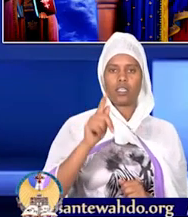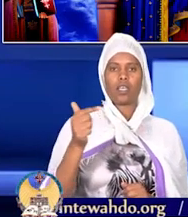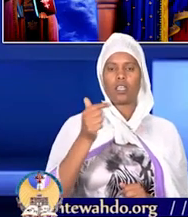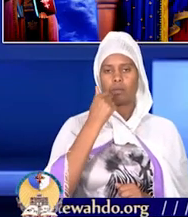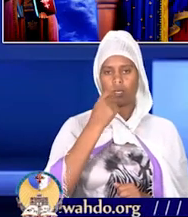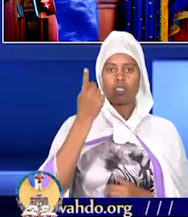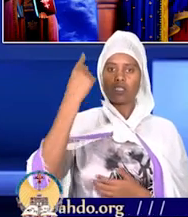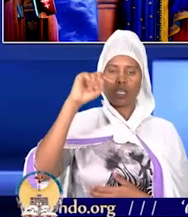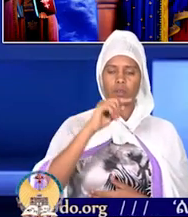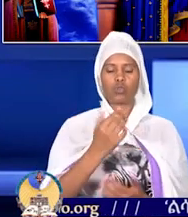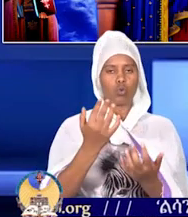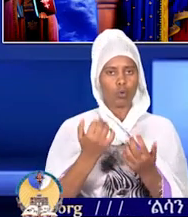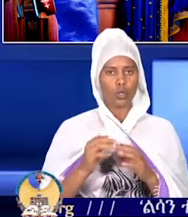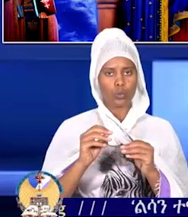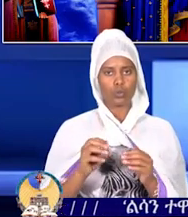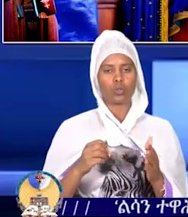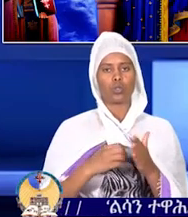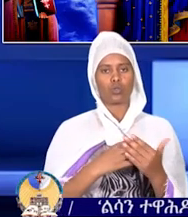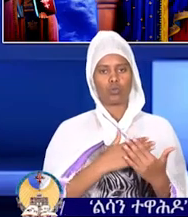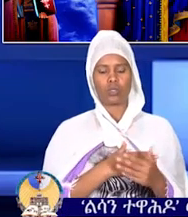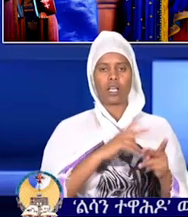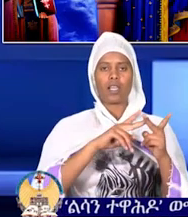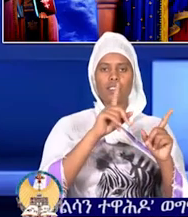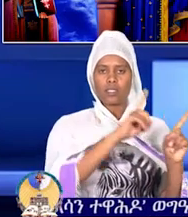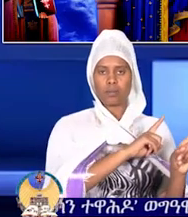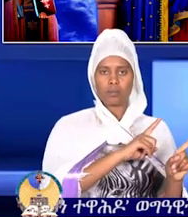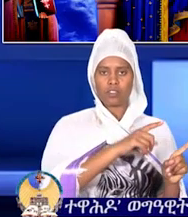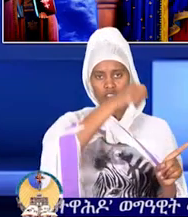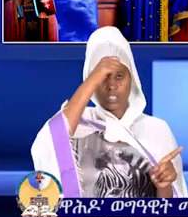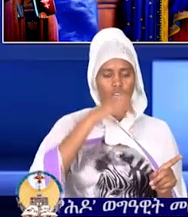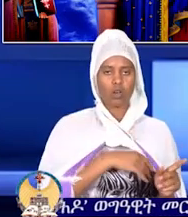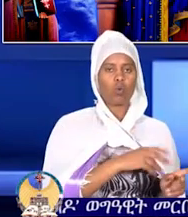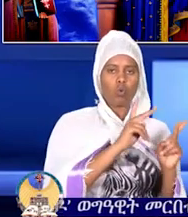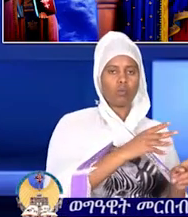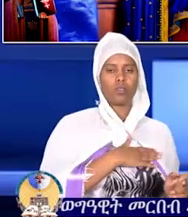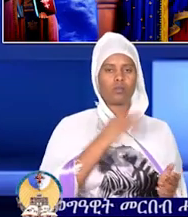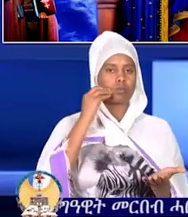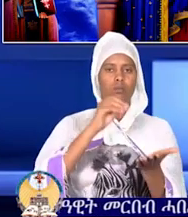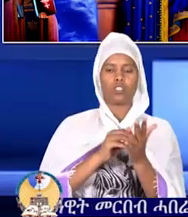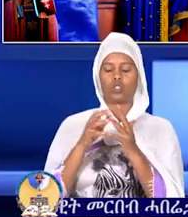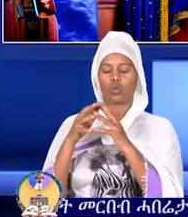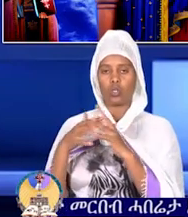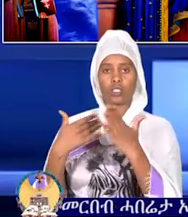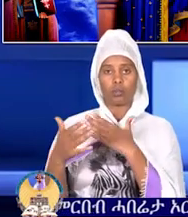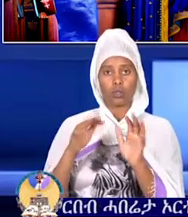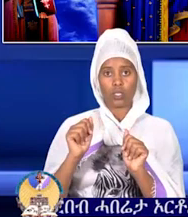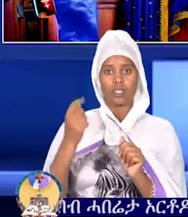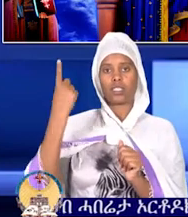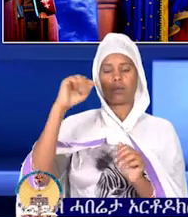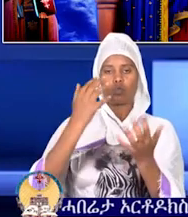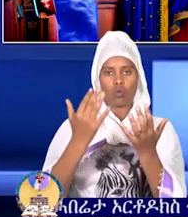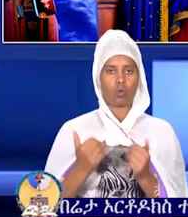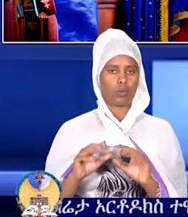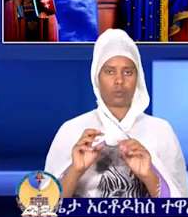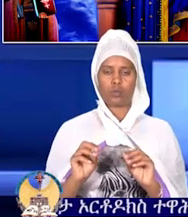እግዚኣብሄር ዝቕበሎን እግዚኣብሄር ዝፈትዎን ስለ ካልኦት ክንፅሊ ከለና ስለ ካልኦት ክንልምን ከለና